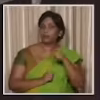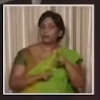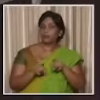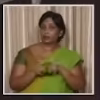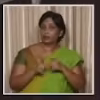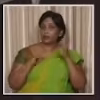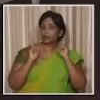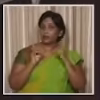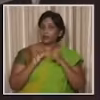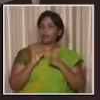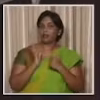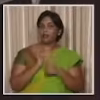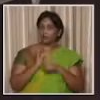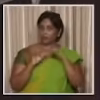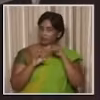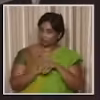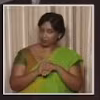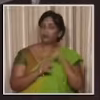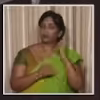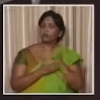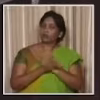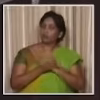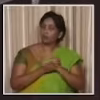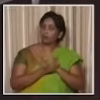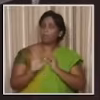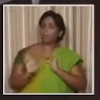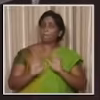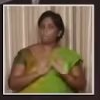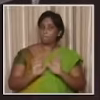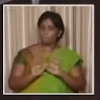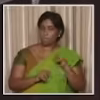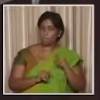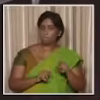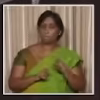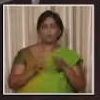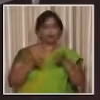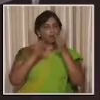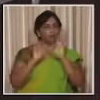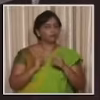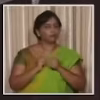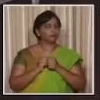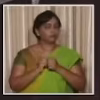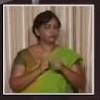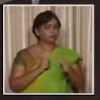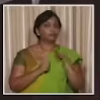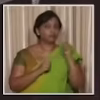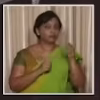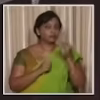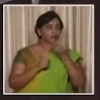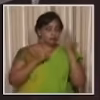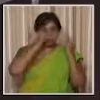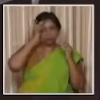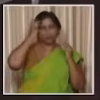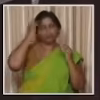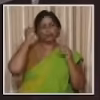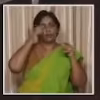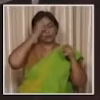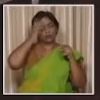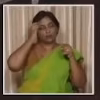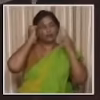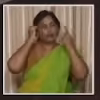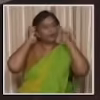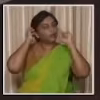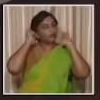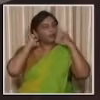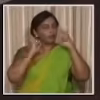මේ ක්‍රීඩා පනත ඇතුලේ මේ සියල්ල පාලනය කරගෙන මේක නිවැරදි මාවතට ගෙනියන්න එතුමාට හැකියාව තියෙනවා ඒ නිසා අපි